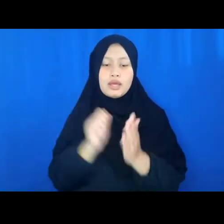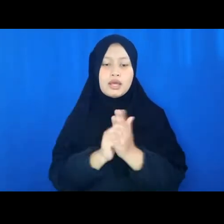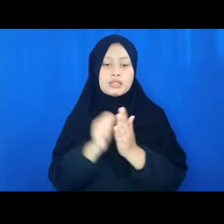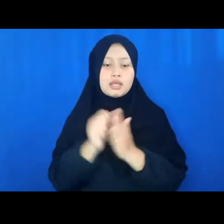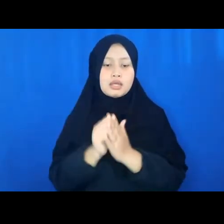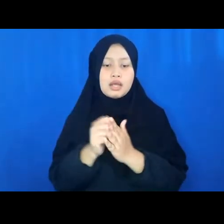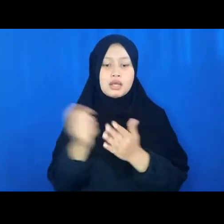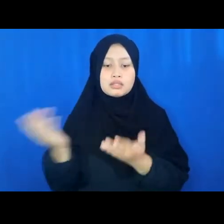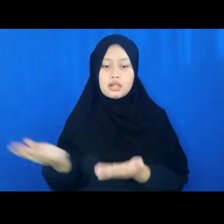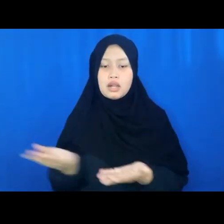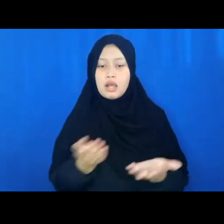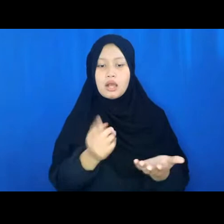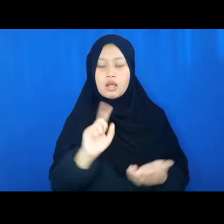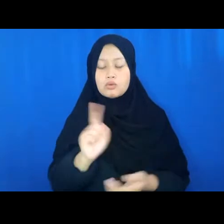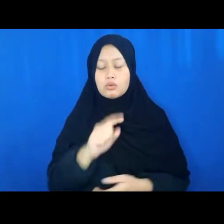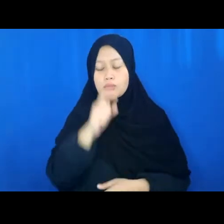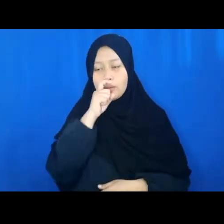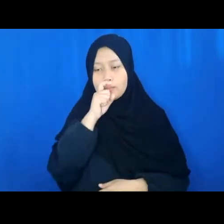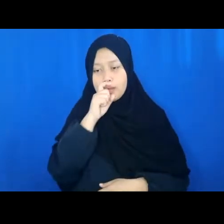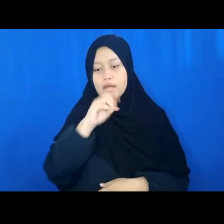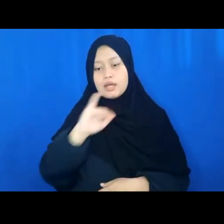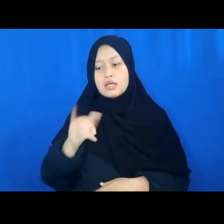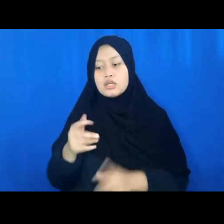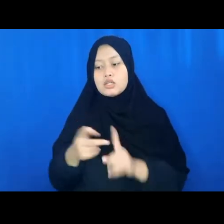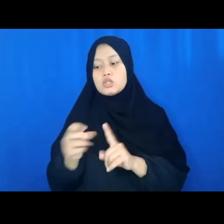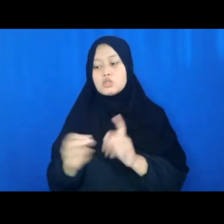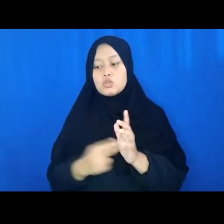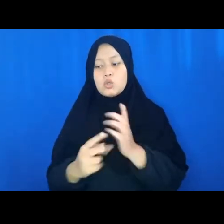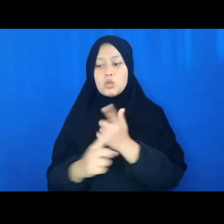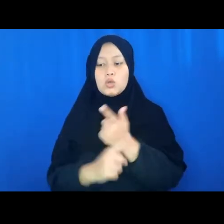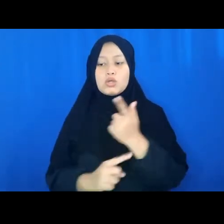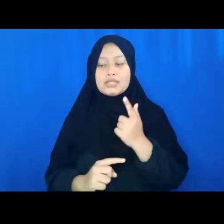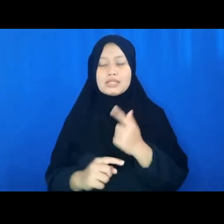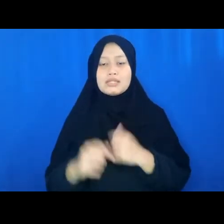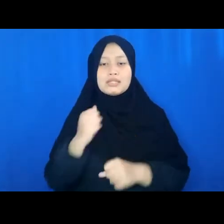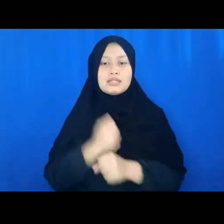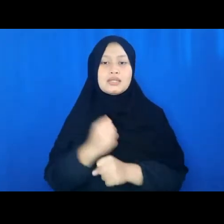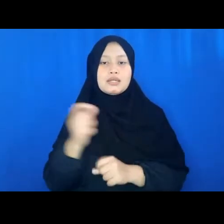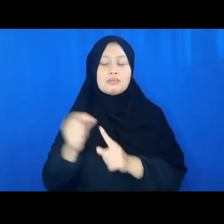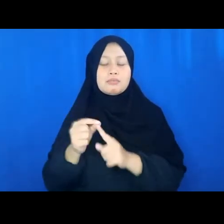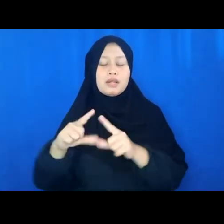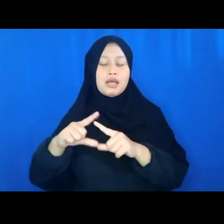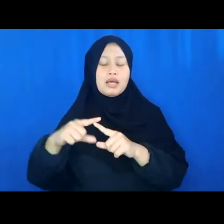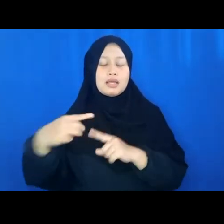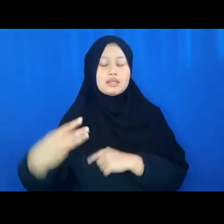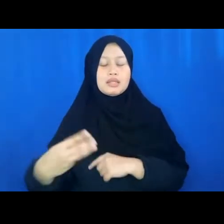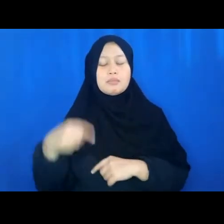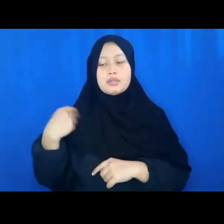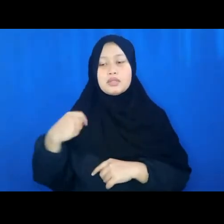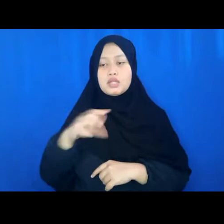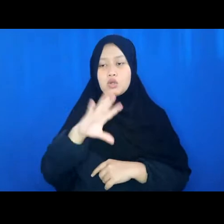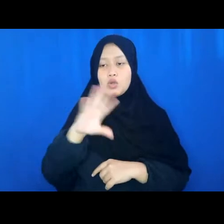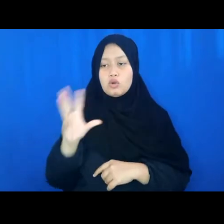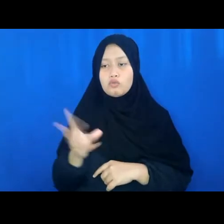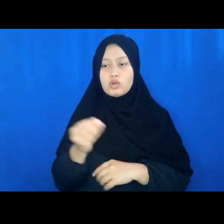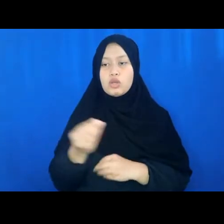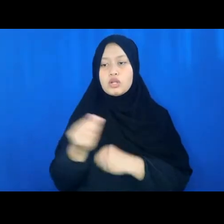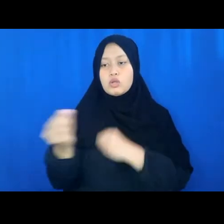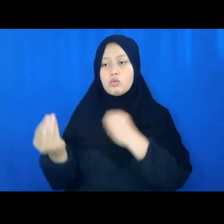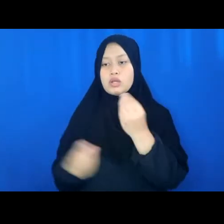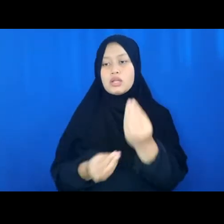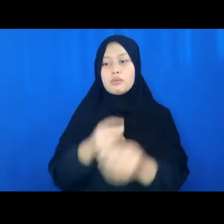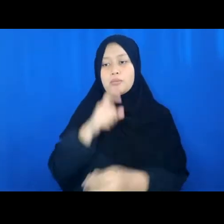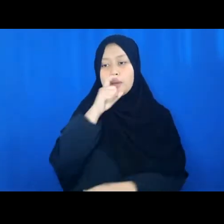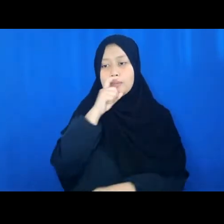kepada Bapak Joni Cipete menteri komunikasi dan Informatika Republik Indonesia yang akan diwakili oleh Bapak semula